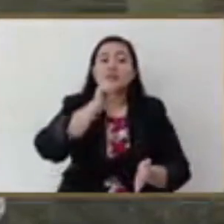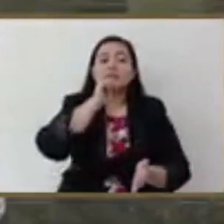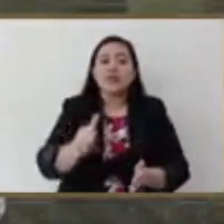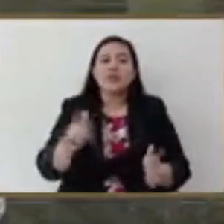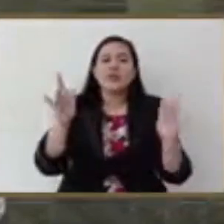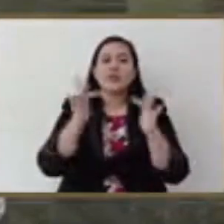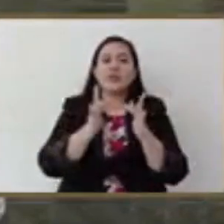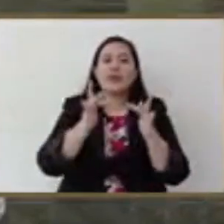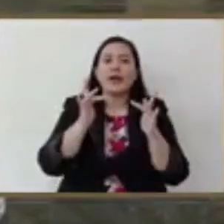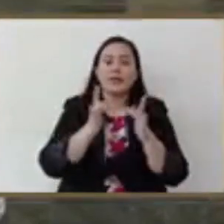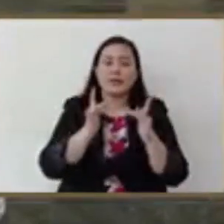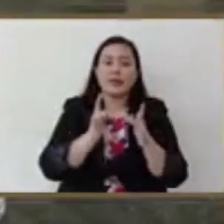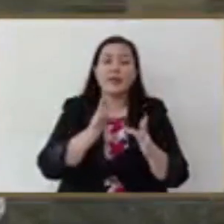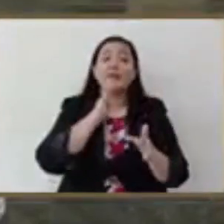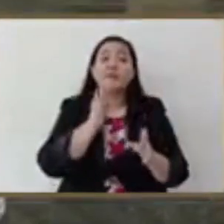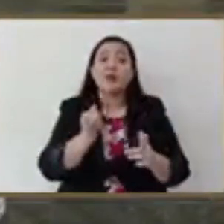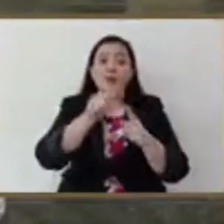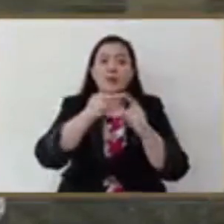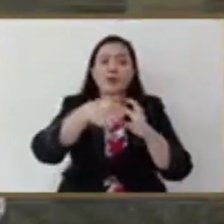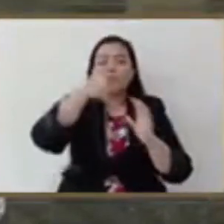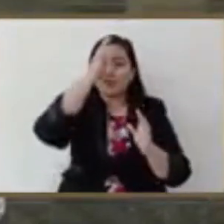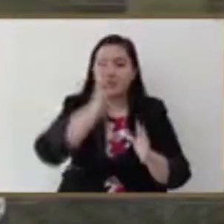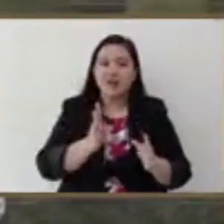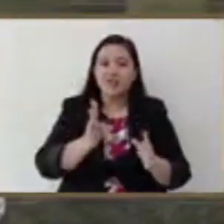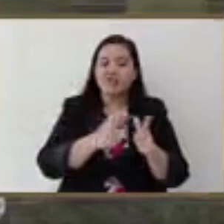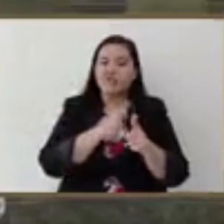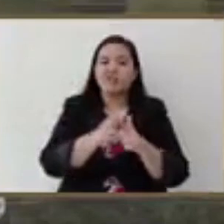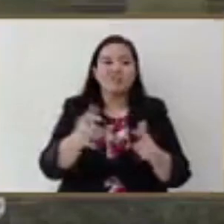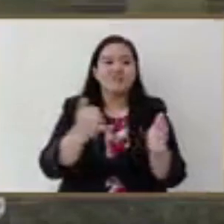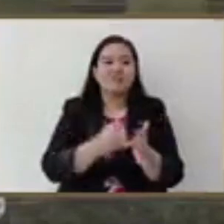ng salita ng Diyos, it is fake.